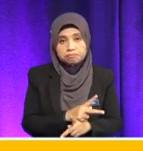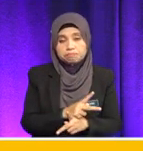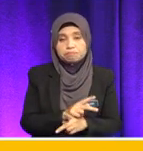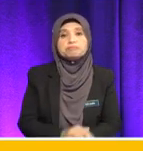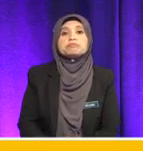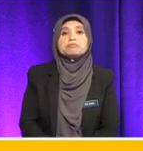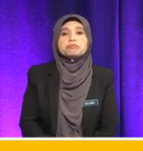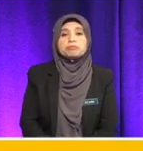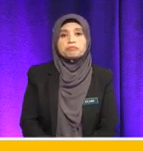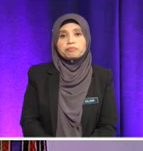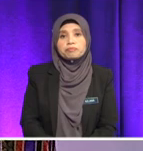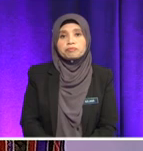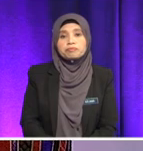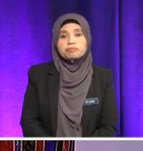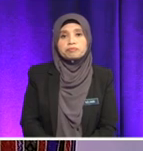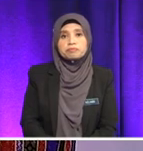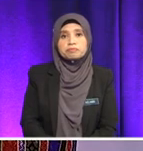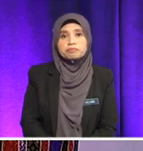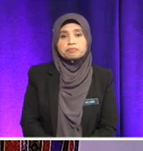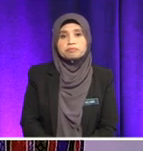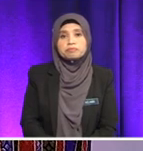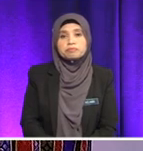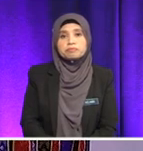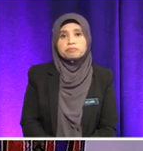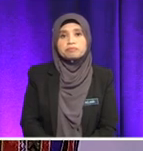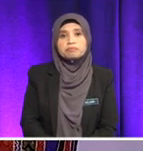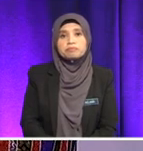daripada perlembagaan yang sebenarnya